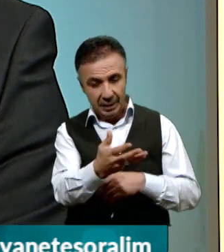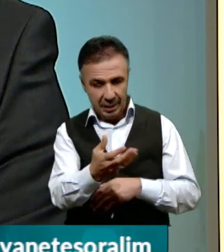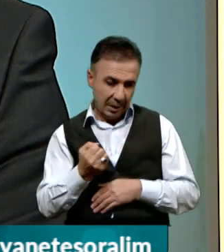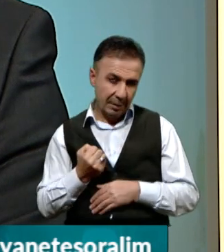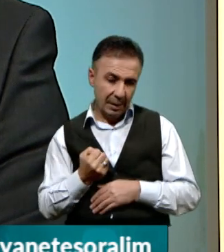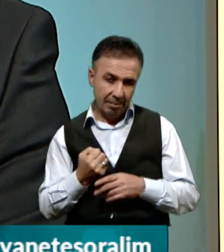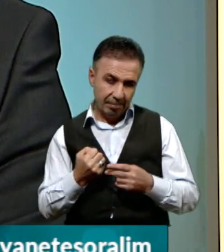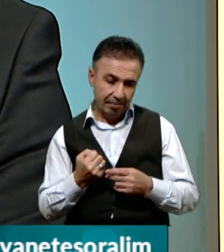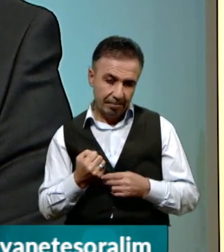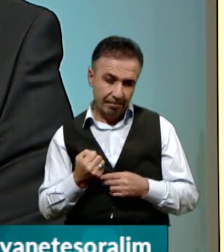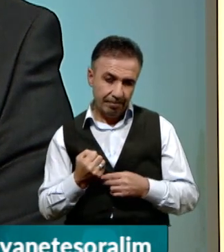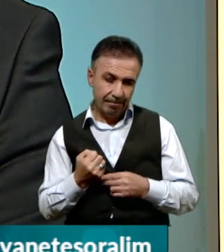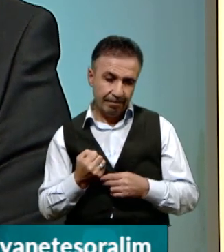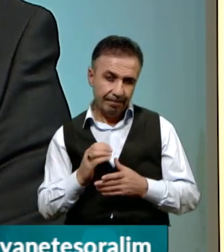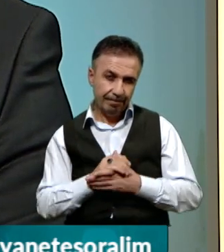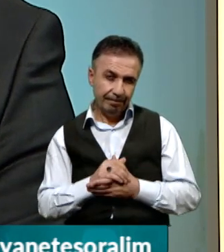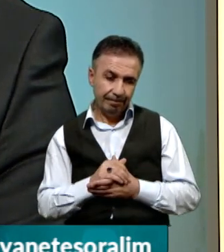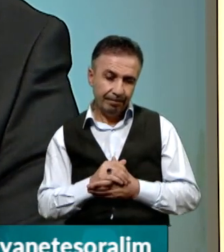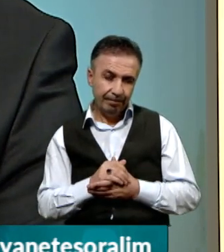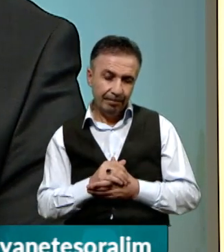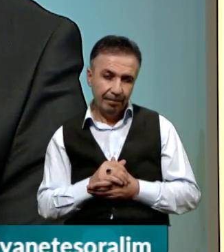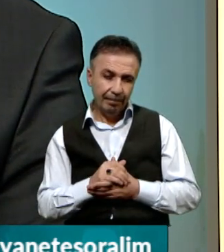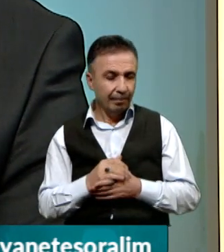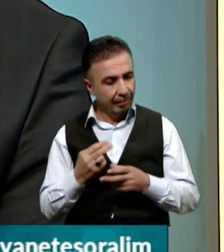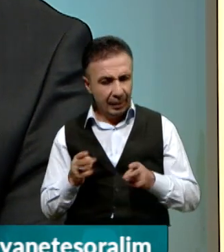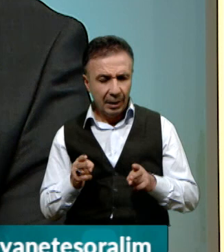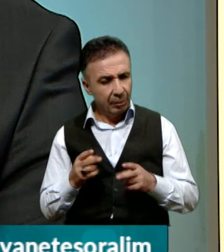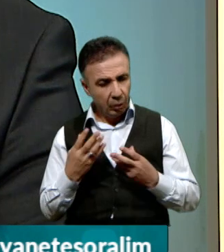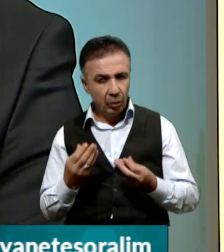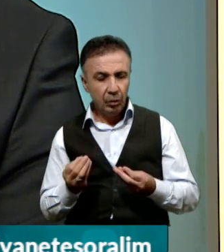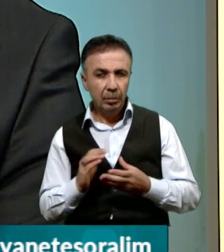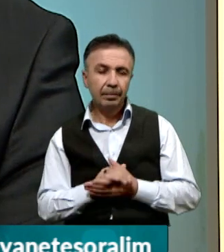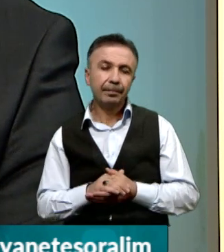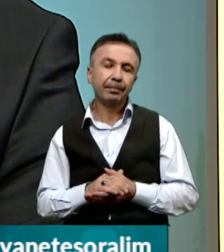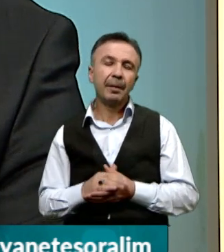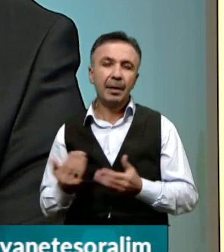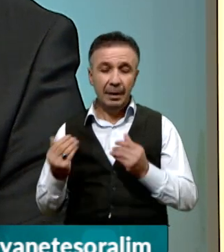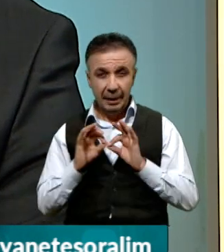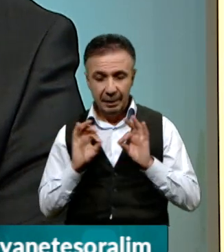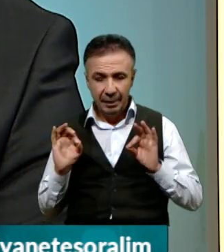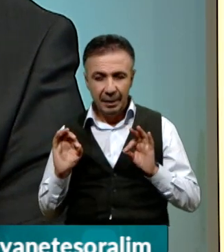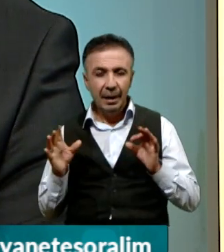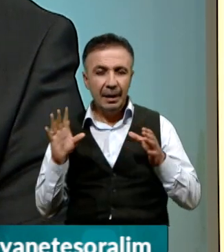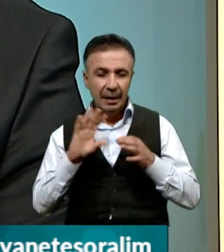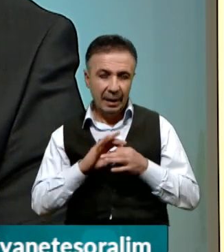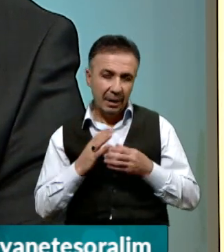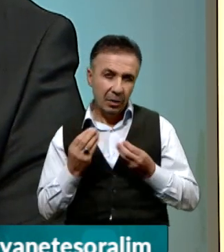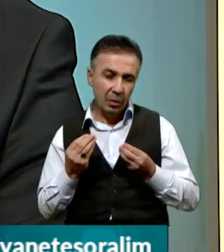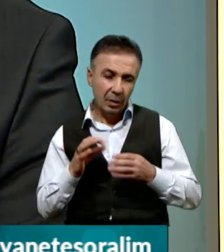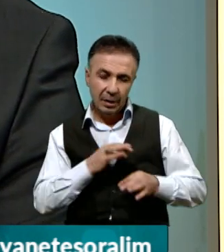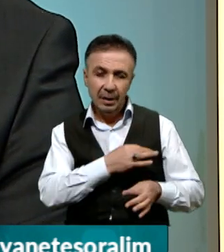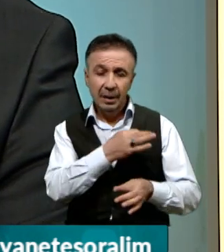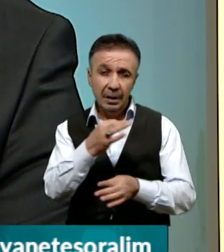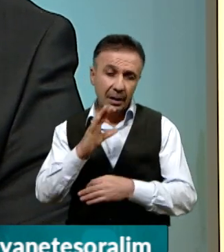kadar doğru olur? O da ayrı bir biz şey. Orayı daha mağdur muhtaç insanlar varken. Çünkü biliyorsunuz yetimlerle ilgilenen çokça kişiler